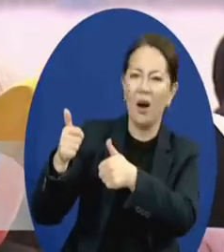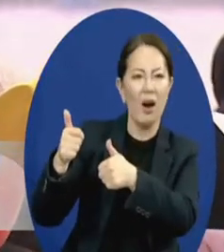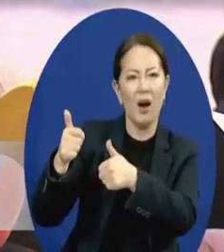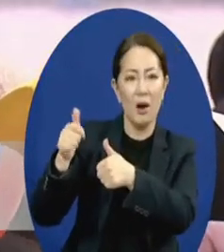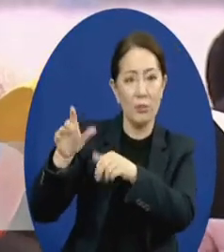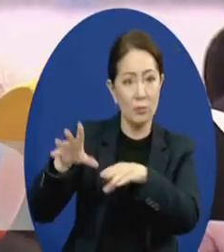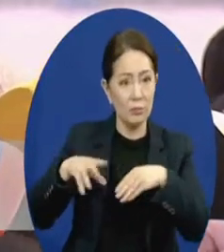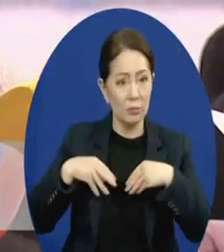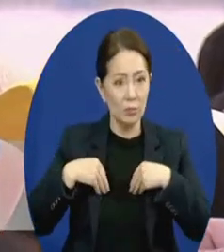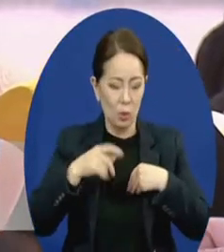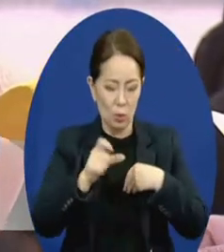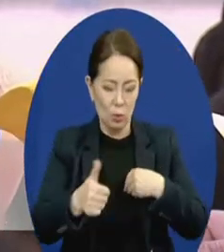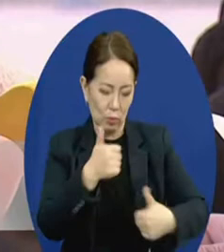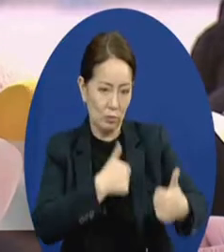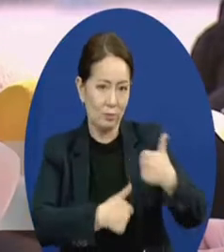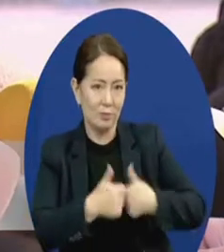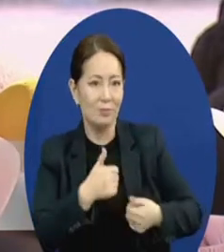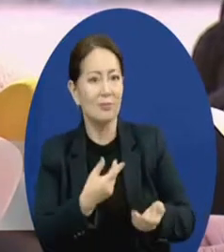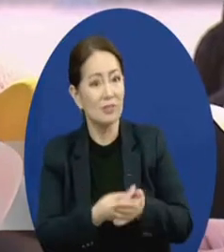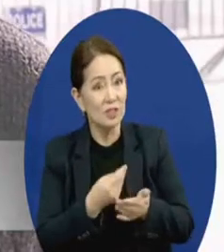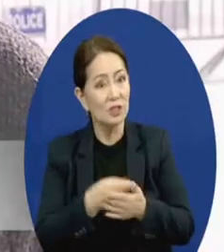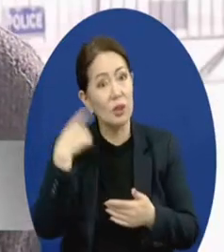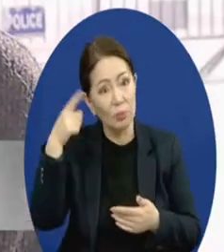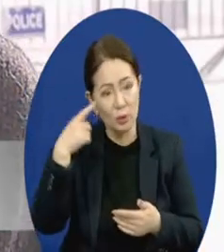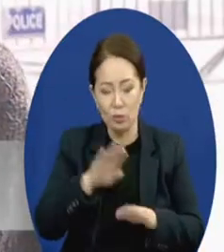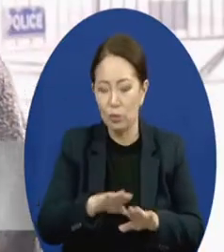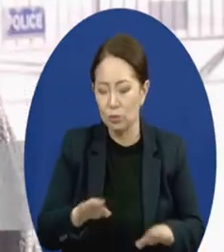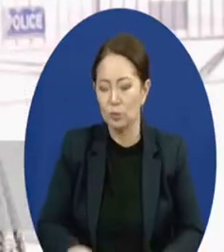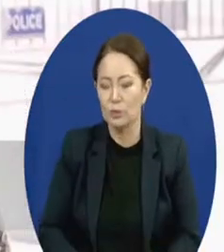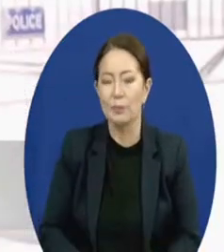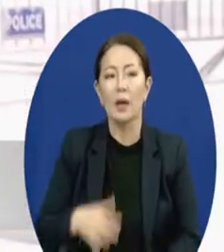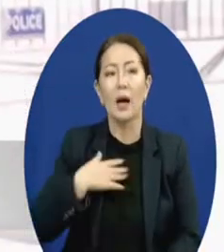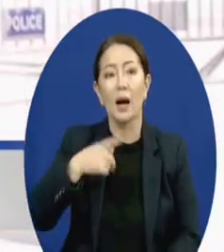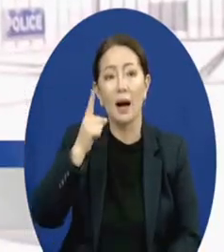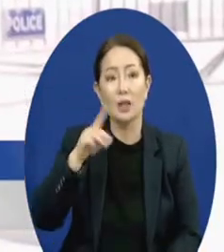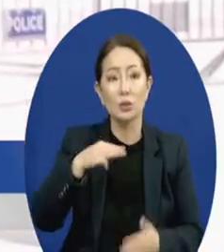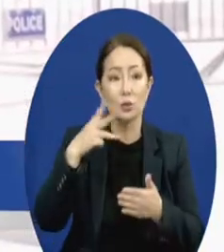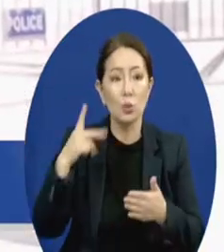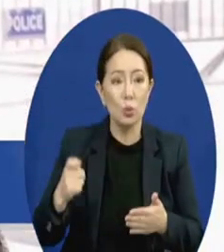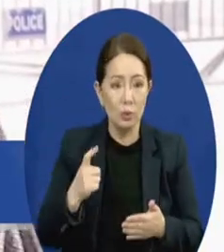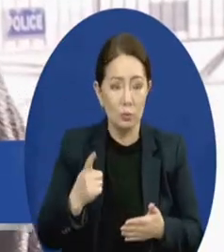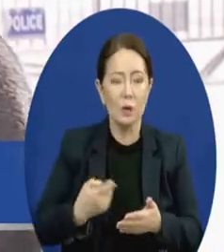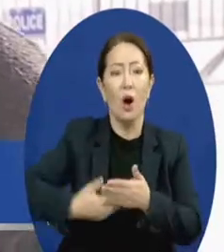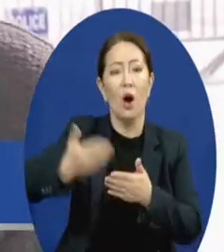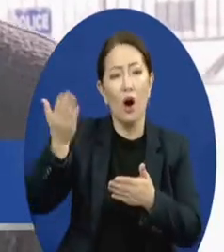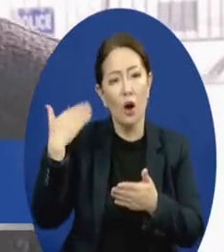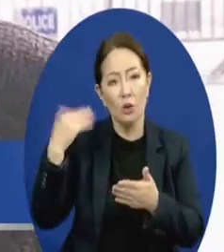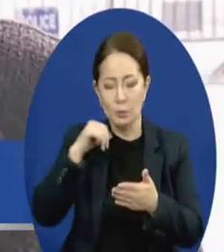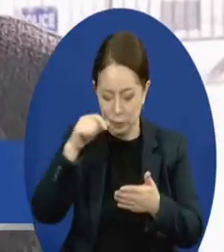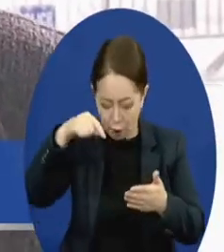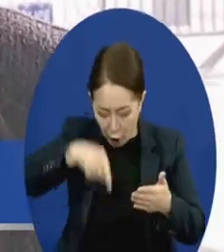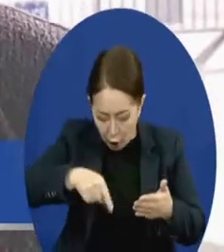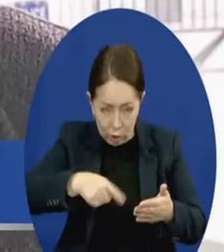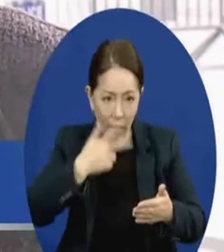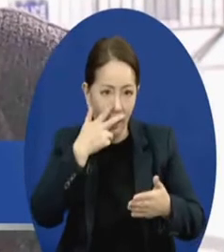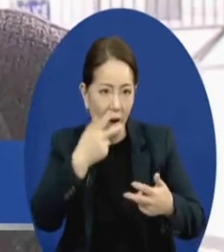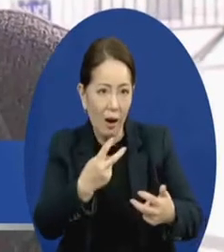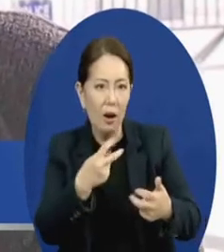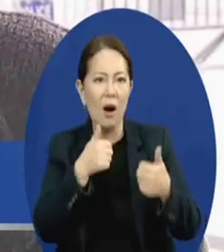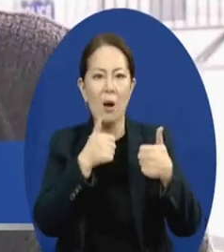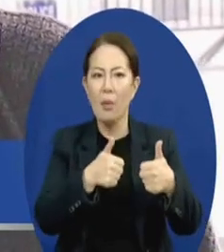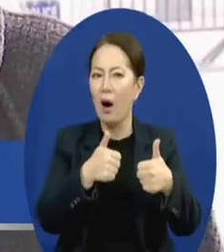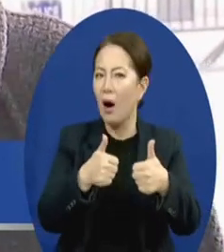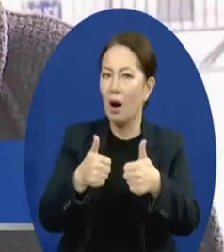бахарахчиж, надаар миний хүрэхтүүд бахарах байхаа гэж ингэж боддгийг. Зөвхөн түүхээрээ биш, өнгөрснөөрөө биш, өнөөдрөө одоо бахарах